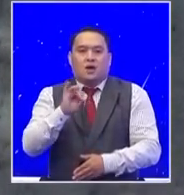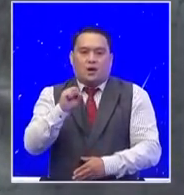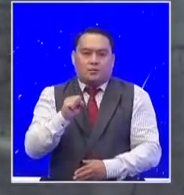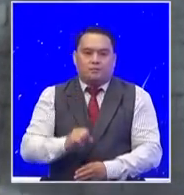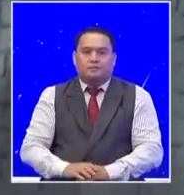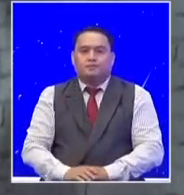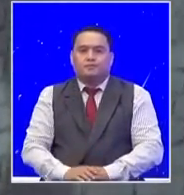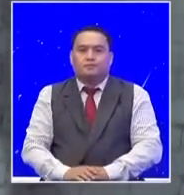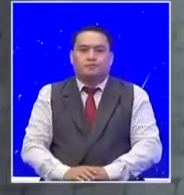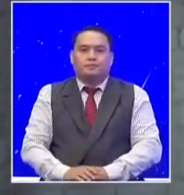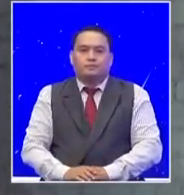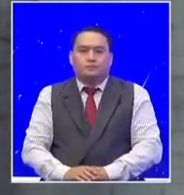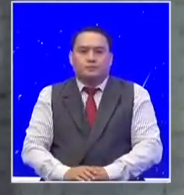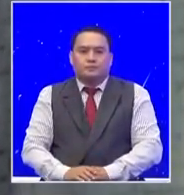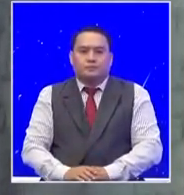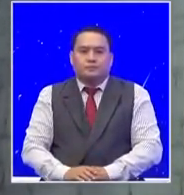Батыра.